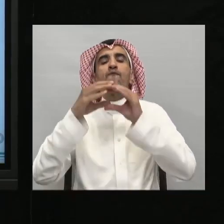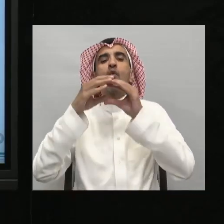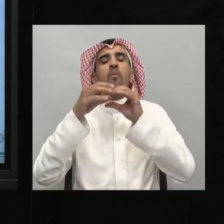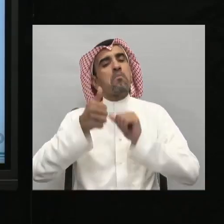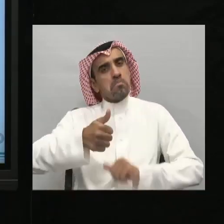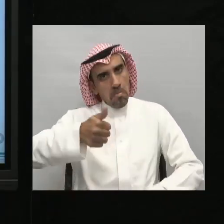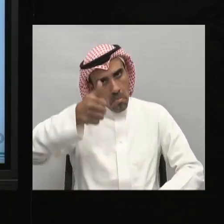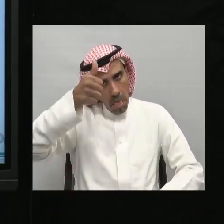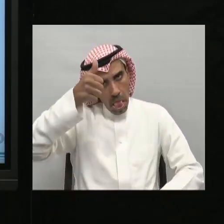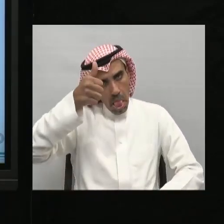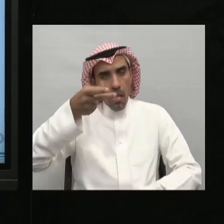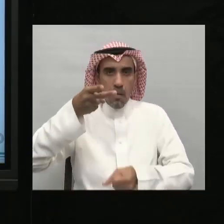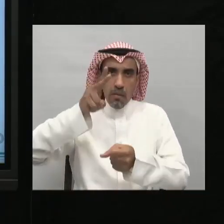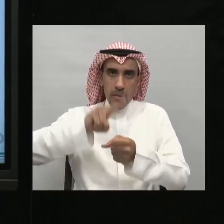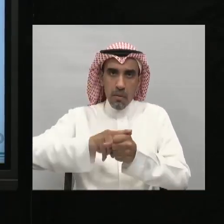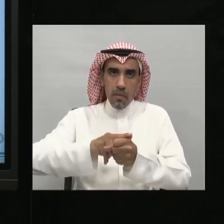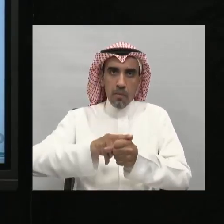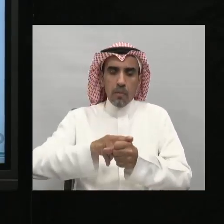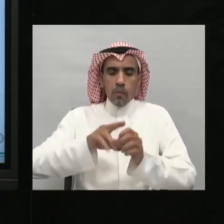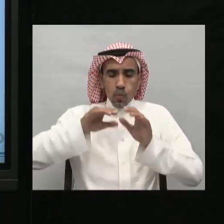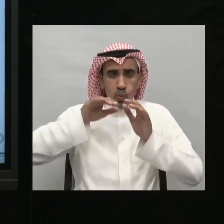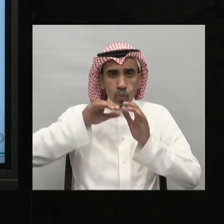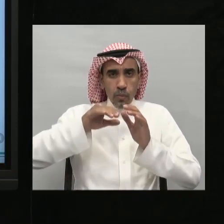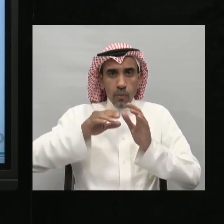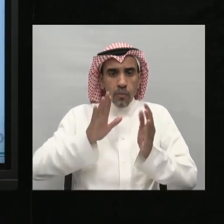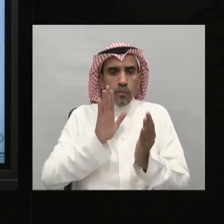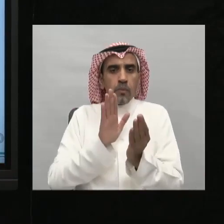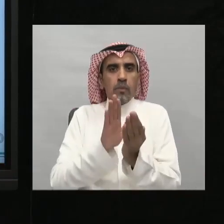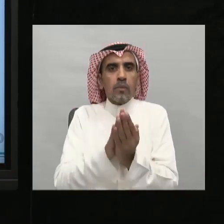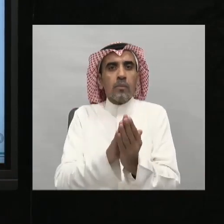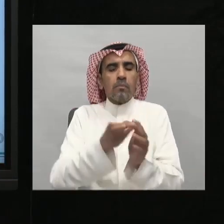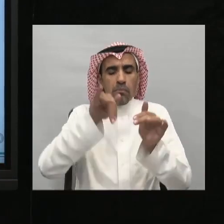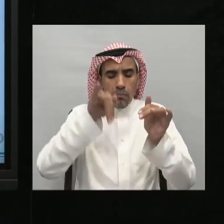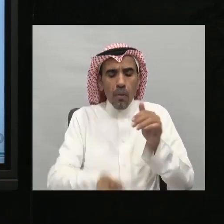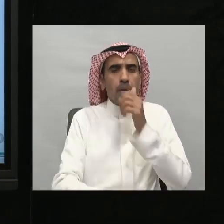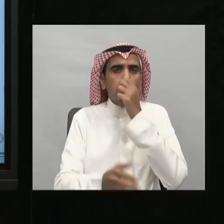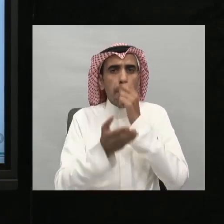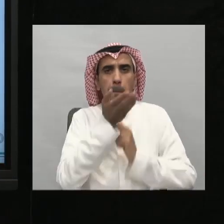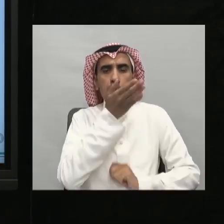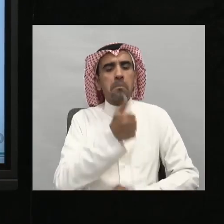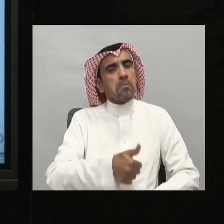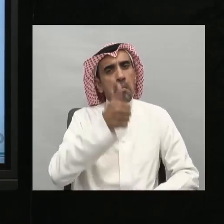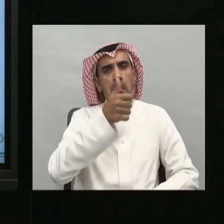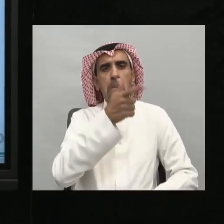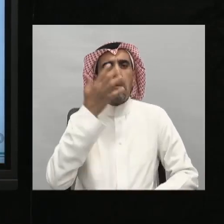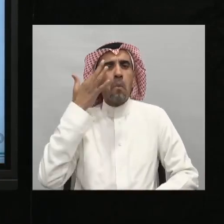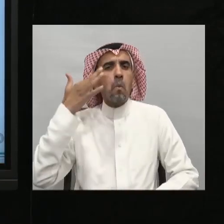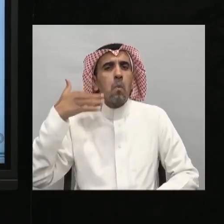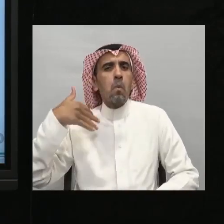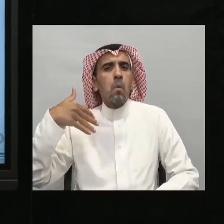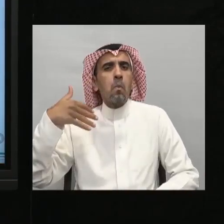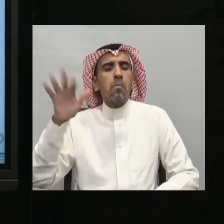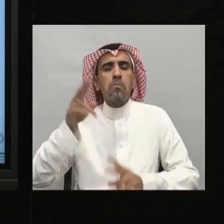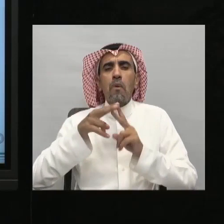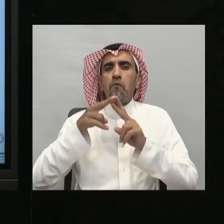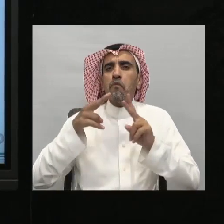في المقابل تستطيع أن تلتصق بأحد الأجسام تحت سطح ماذا؟ الماء. إذن هنالك حرية كبيرة جدا